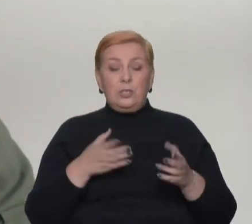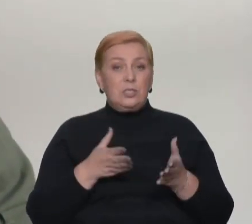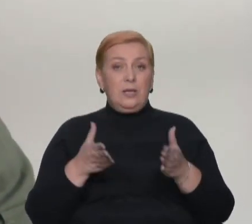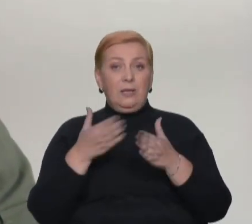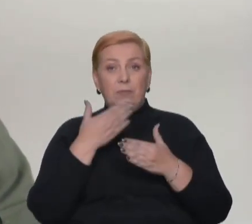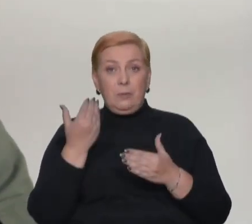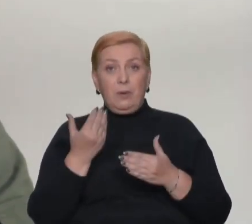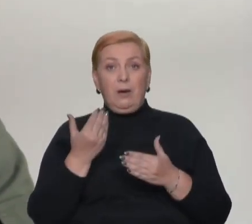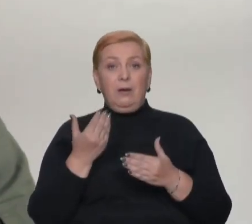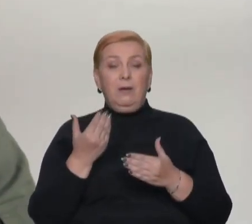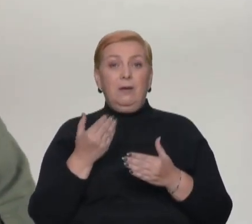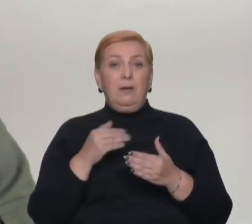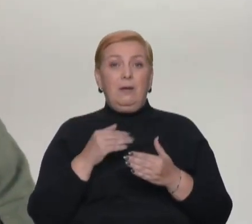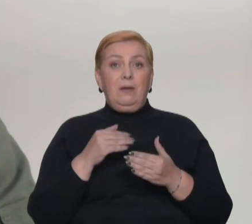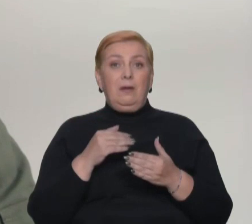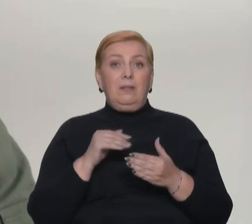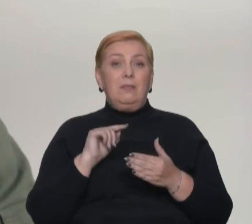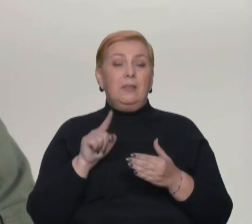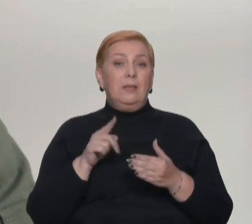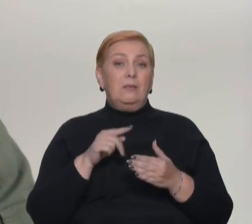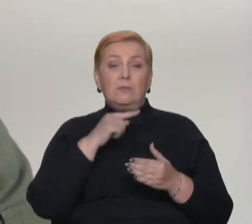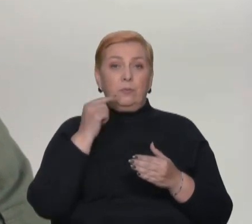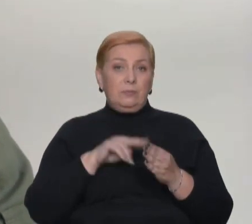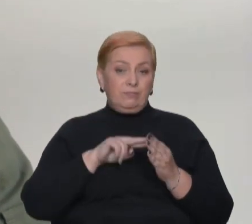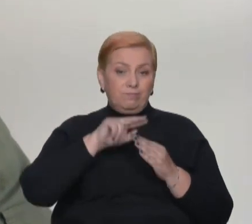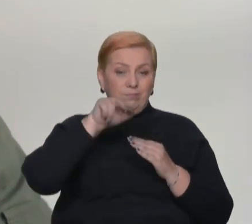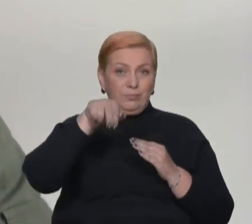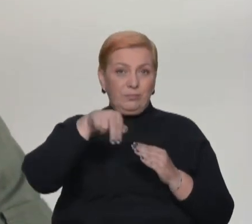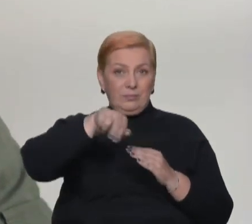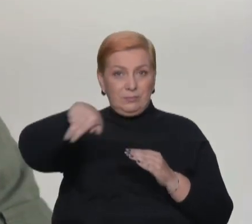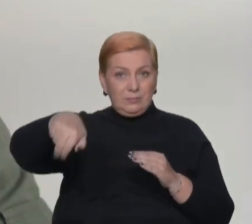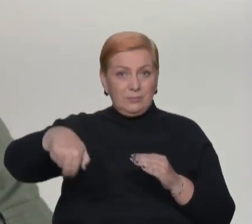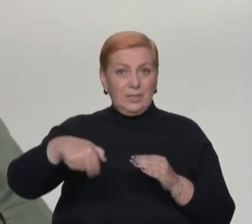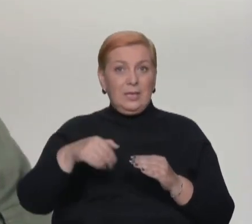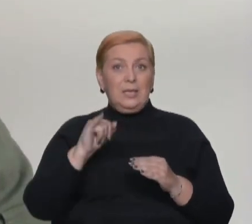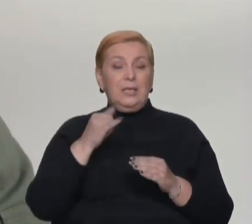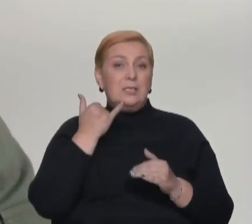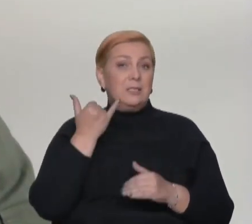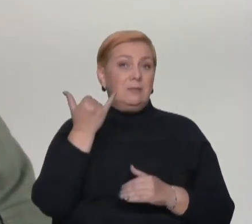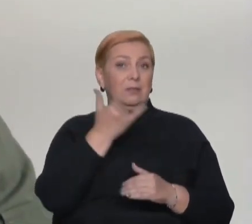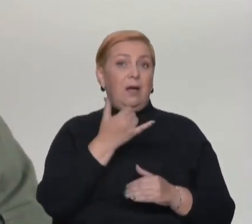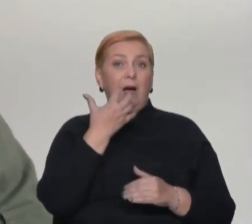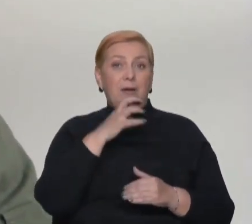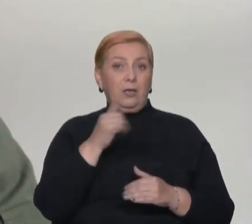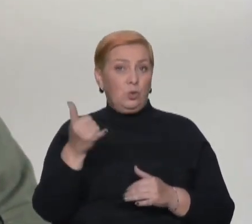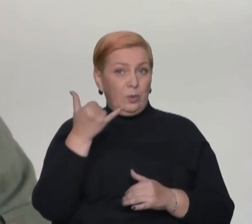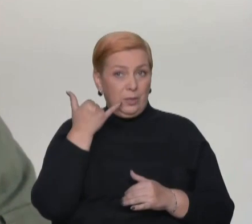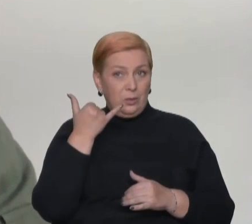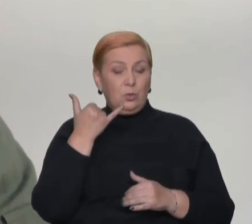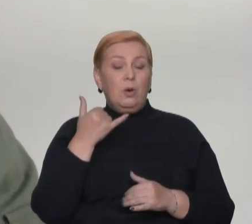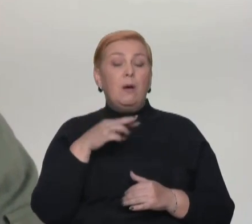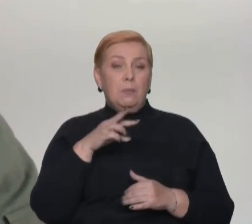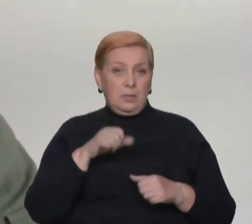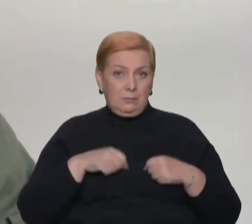чно пропуску там люди зажать и також Ино звертаються до нас на гарячу нию 0 102 ми вже